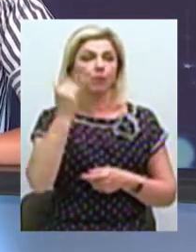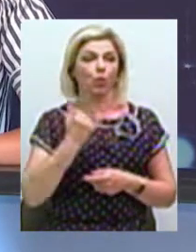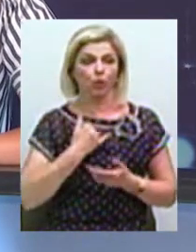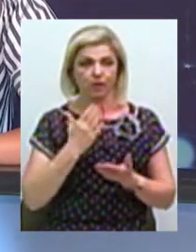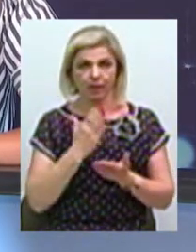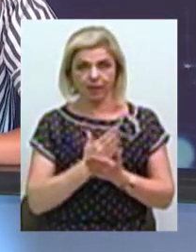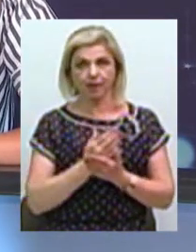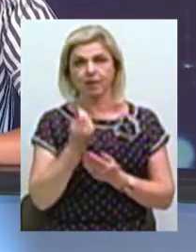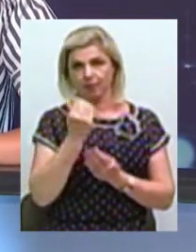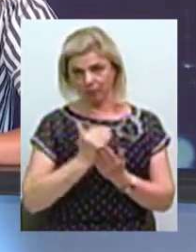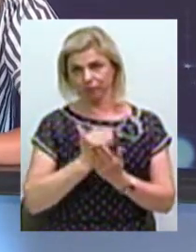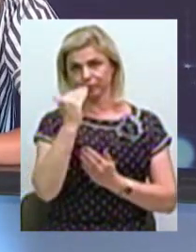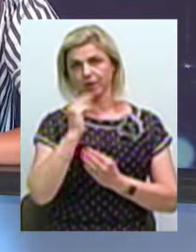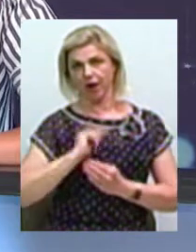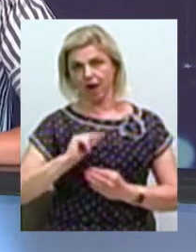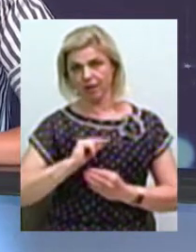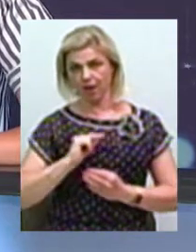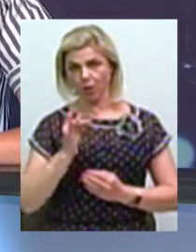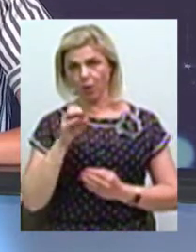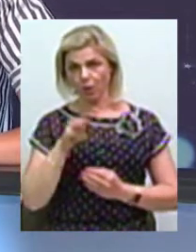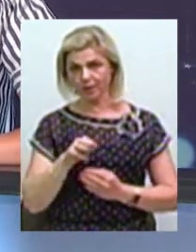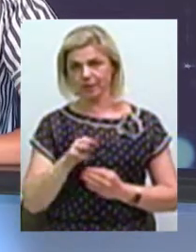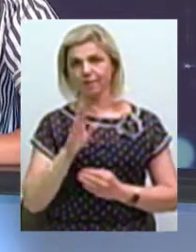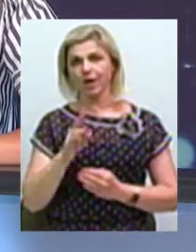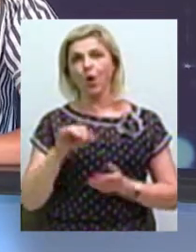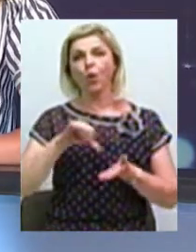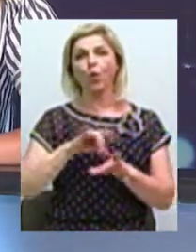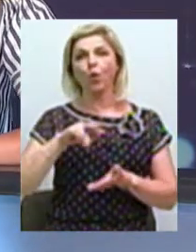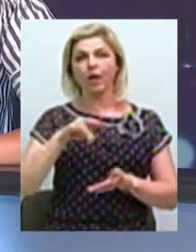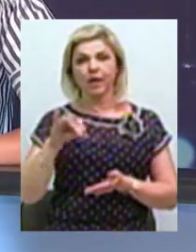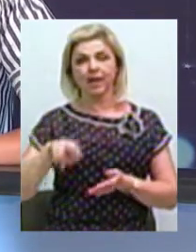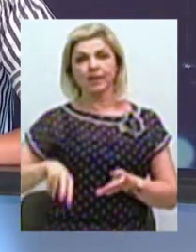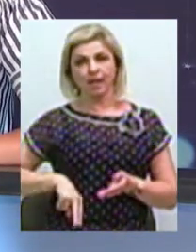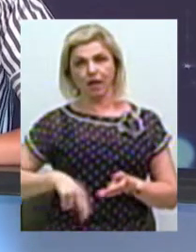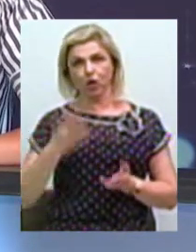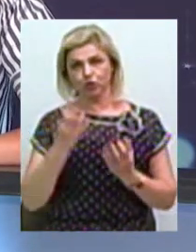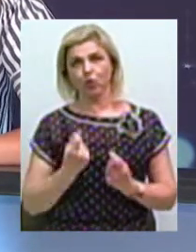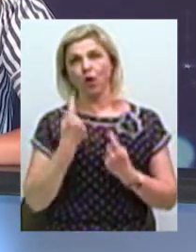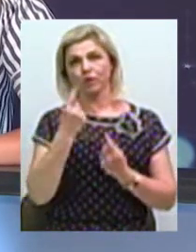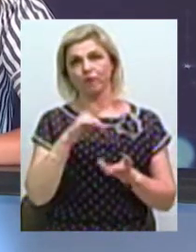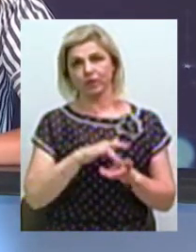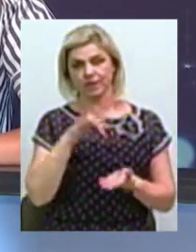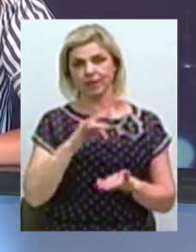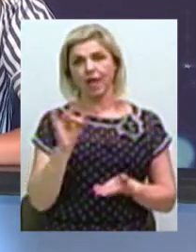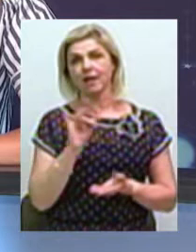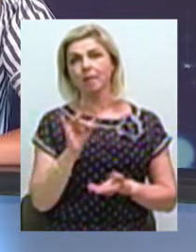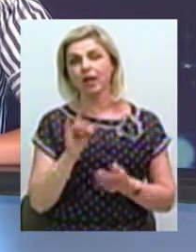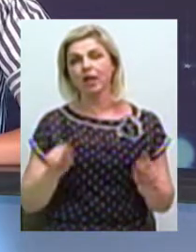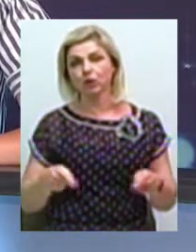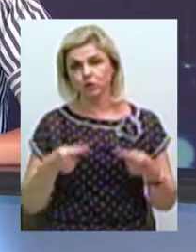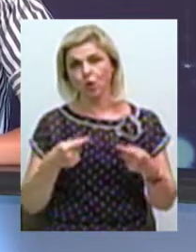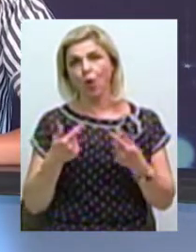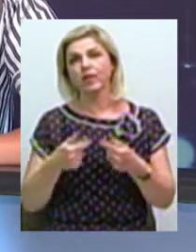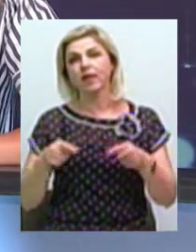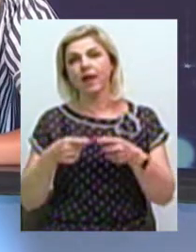немного карьерного роста в роли директора еще одного центра реабилитационного, ну, отделения,